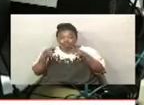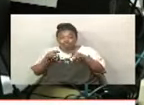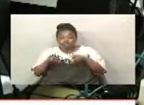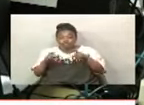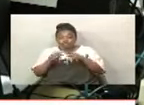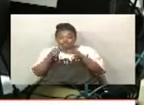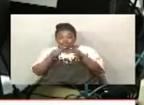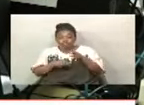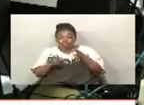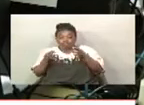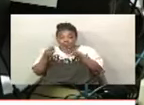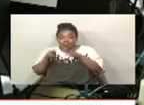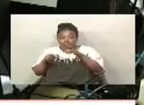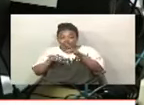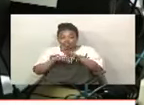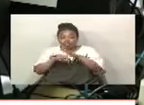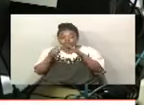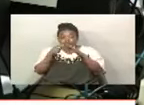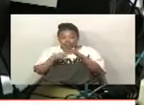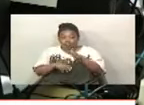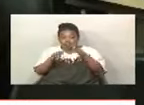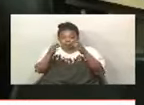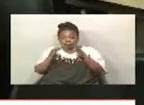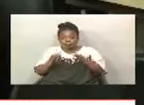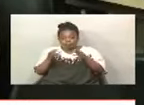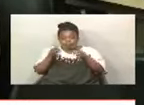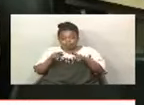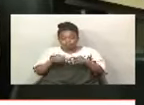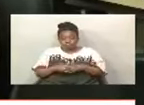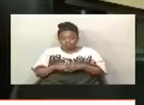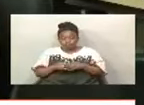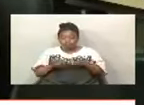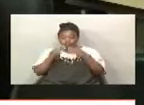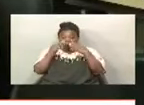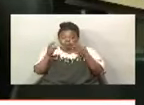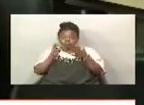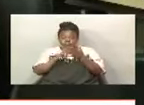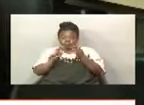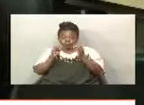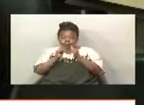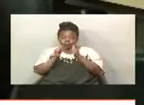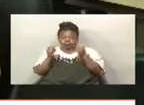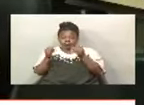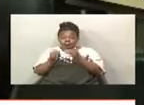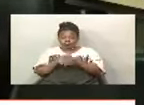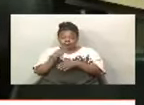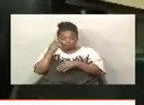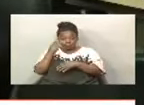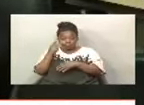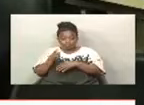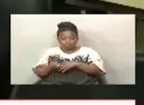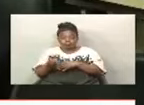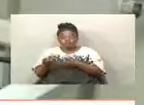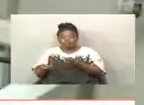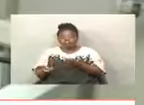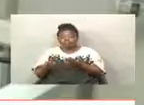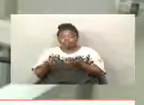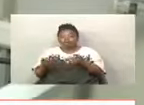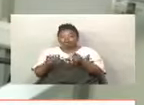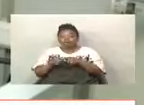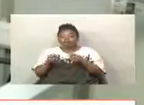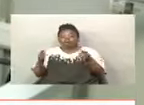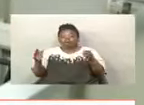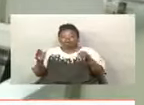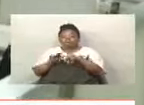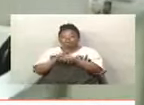n'ebyo bisuubirwa okusinziira ku bintu ebitambula. Be bazizza abasomi b'olupapula lwa New Vision abooluranga bayimiri naffe